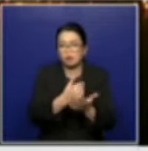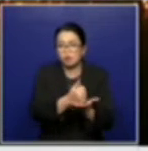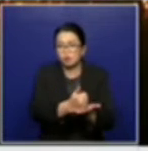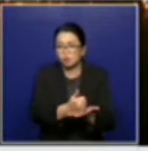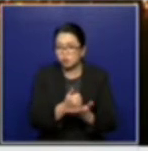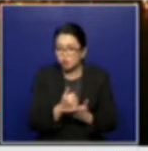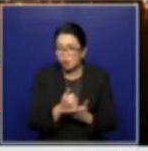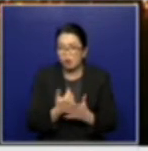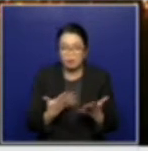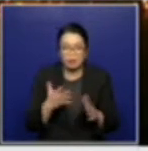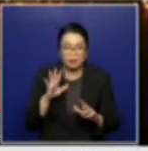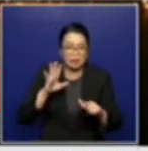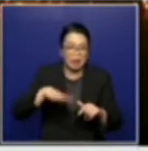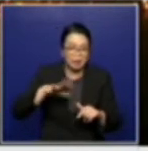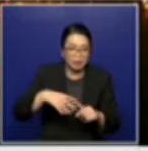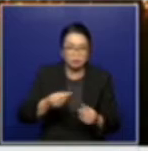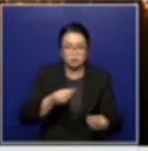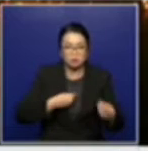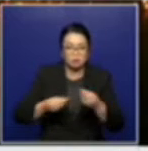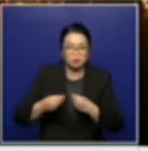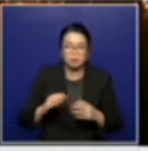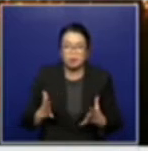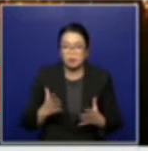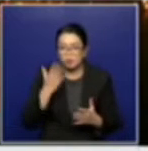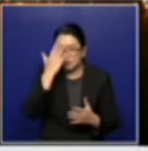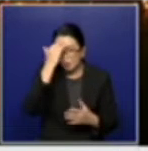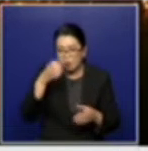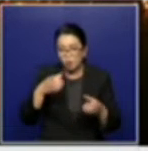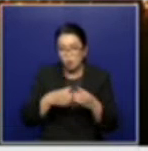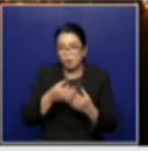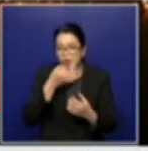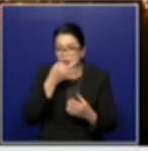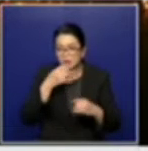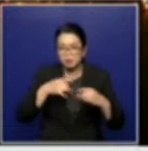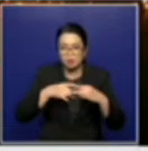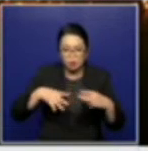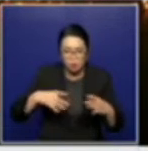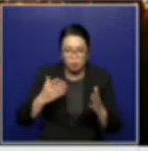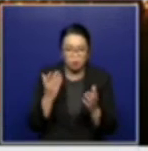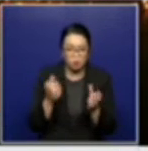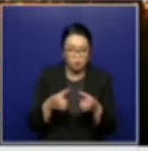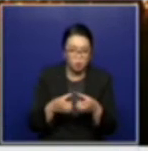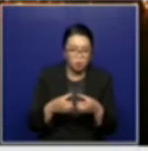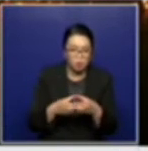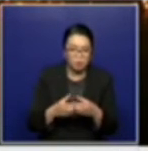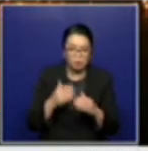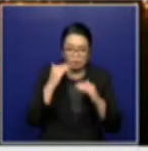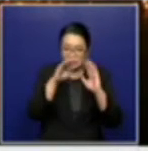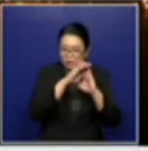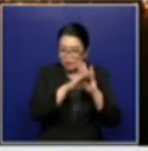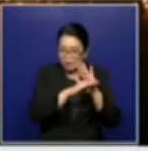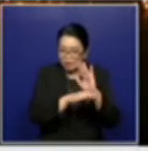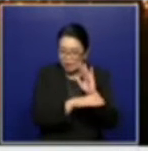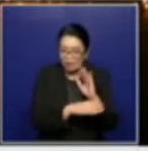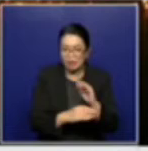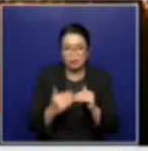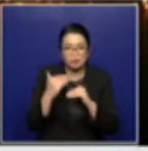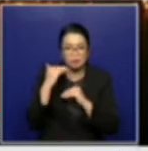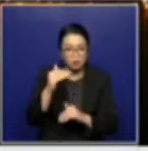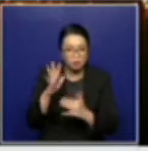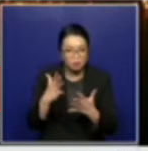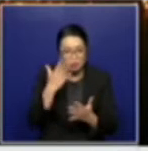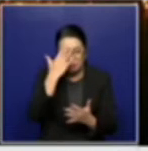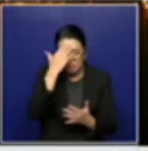าเงิน 5,000 บาทเพราะพลกลุ่มอาชีพที่ไม่เข้าหลักเกณฑ์ความเดือดร้อนที่รัฐบาลกำหนดเนื่องจากไม่ใช่กิจการ